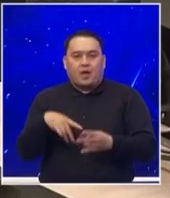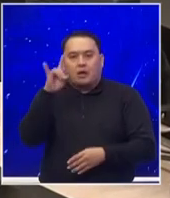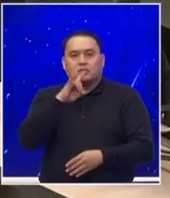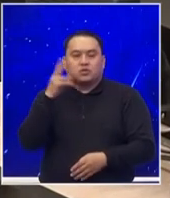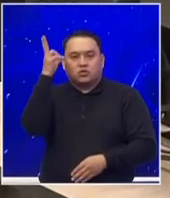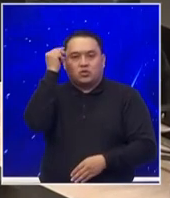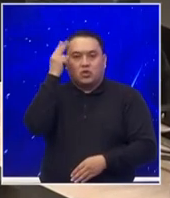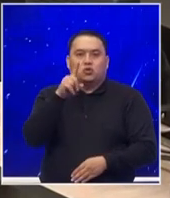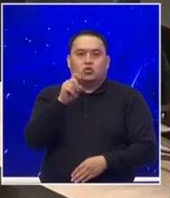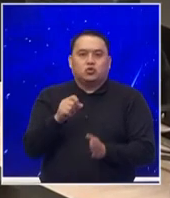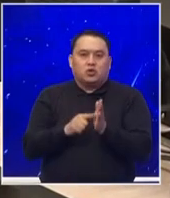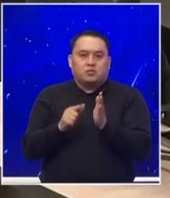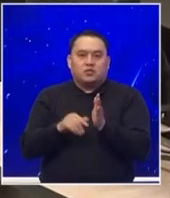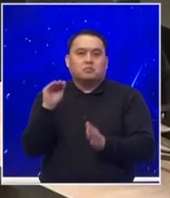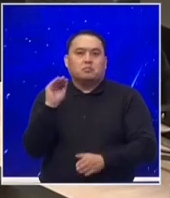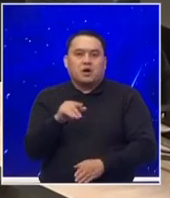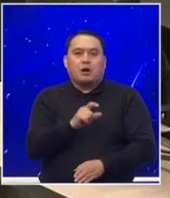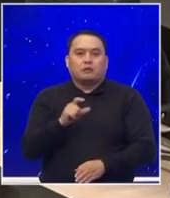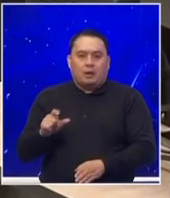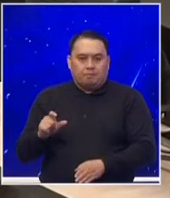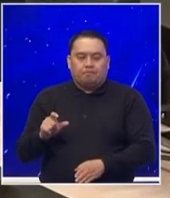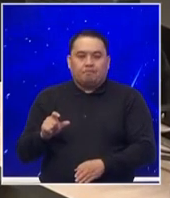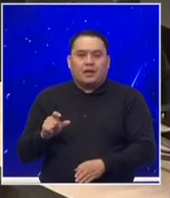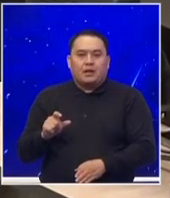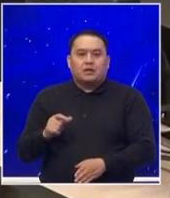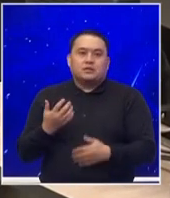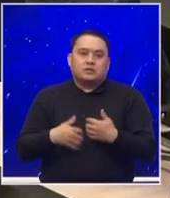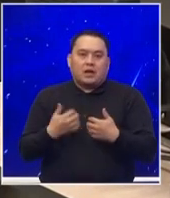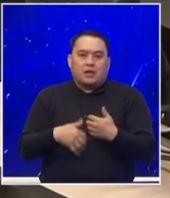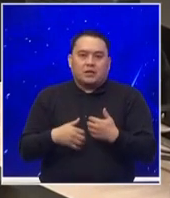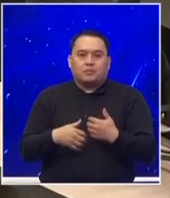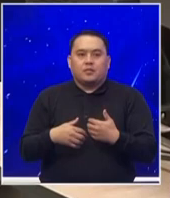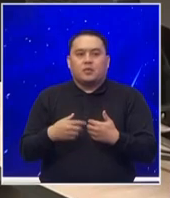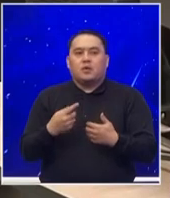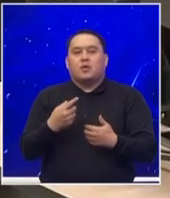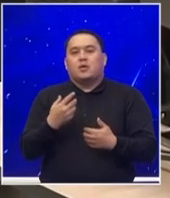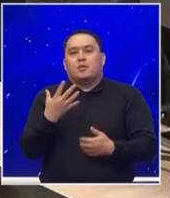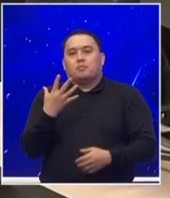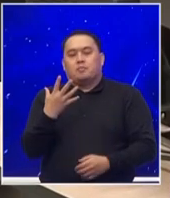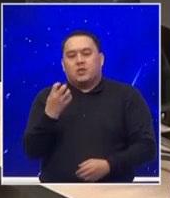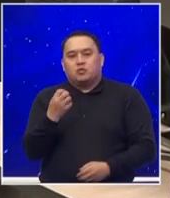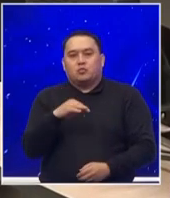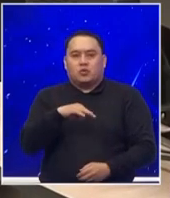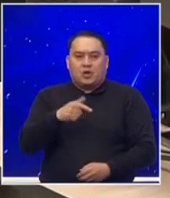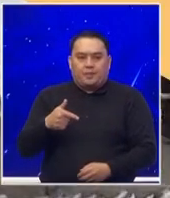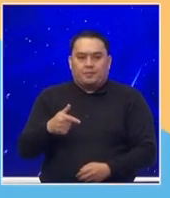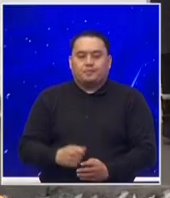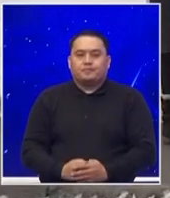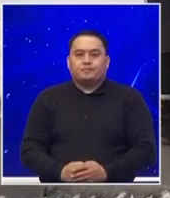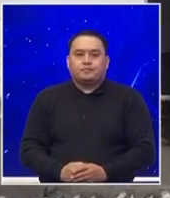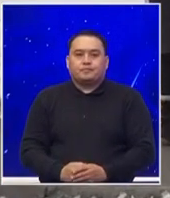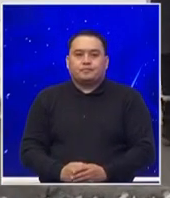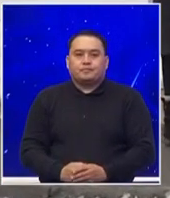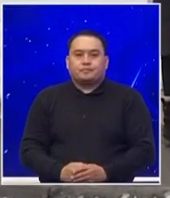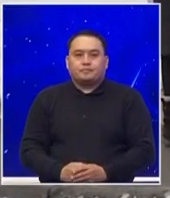саны бүгінгі күні 170 мыңнан асады. Орта есеппен олардың әрқайсына 500 000 теңгеден тиеді. Үшінші санатқа